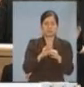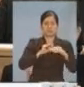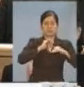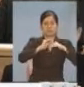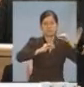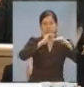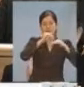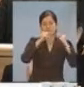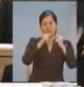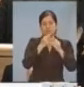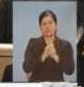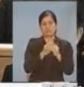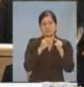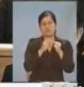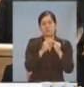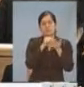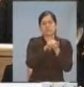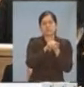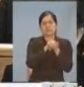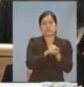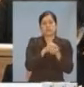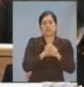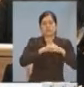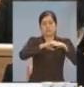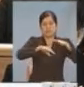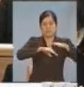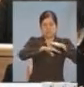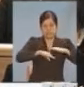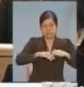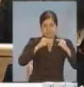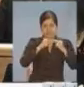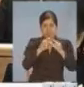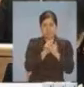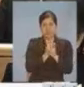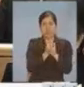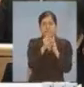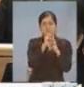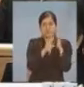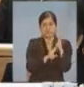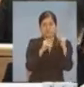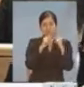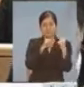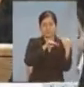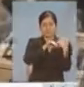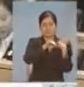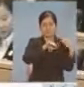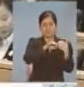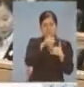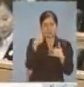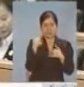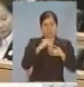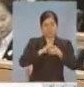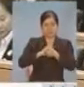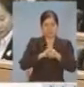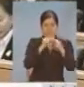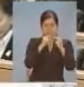างพื้นฐานในการเดินทางและขนส่งไปสู่ศูนย์กลางของภูมิภาคทั่วประเทศและเชื่อมโยงกับประเทศเพื่อนบ้านค่ะ